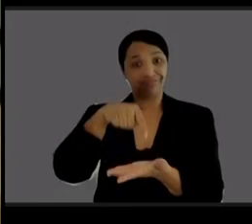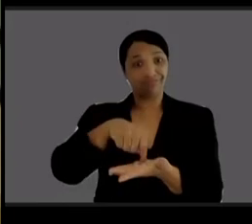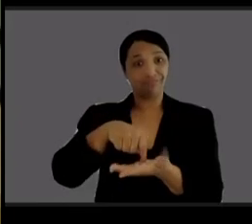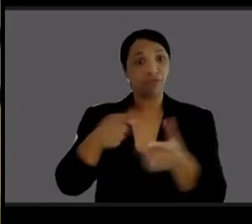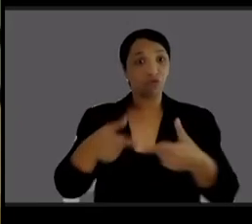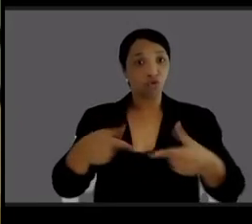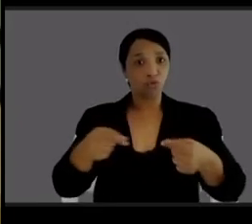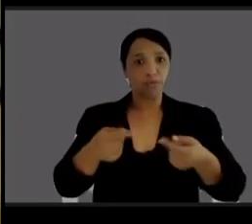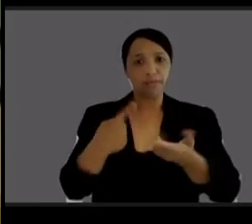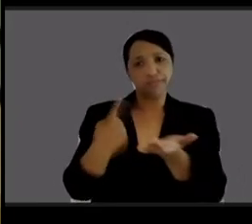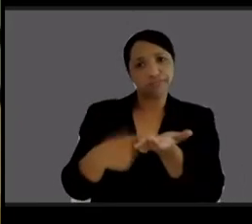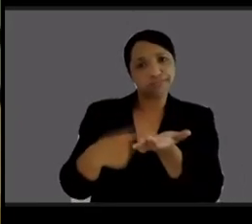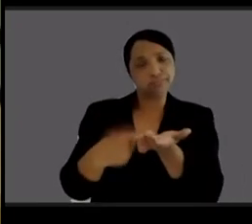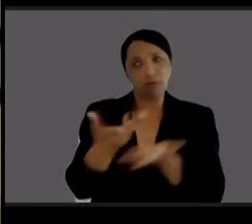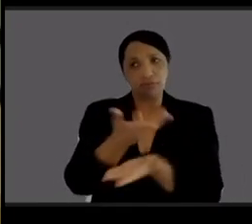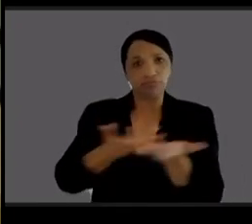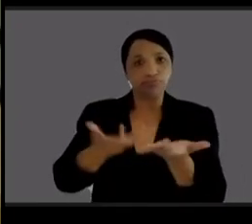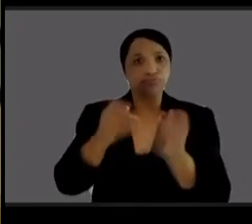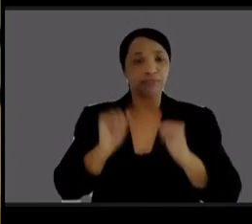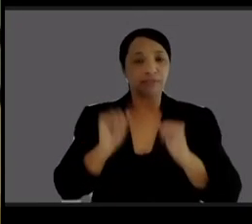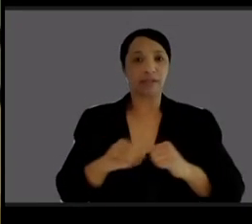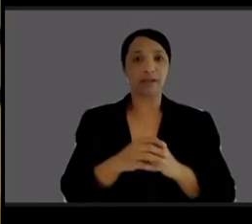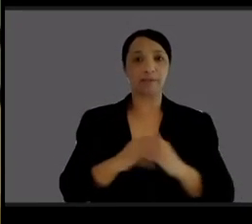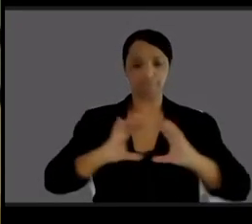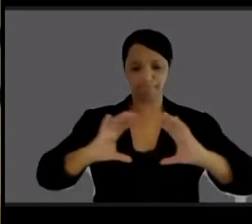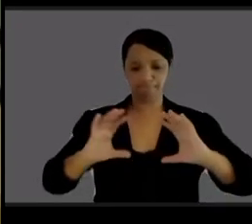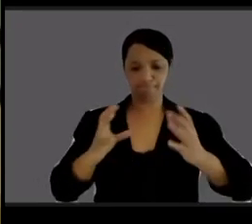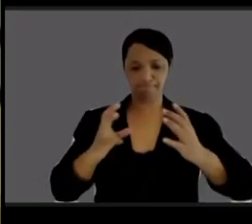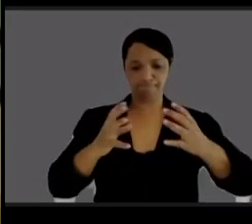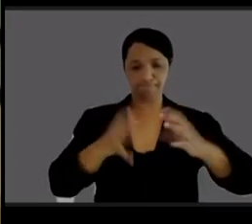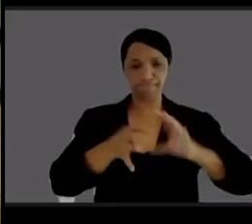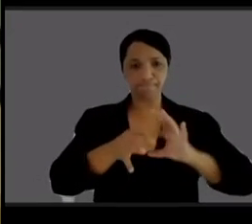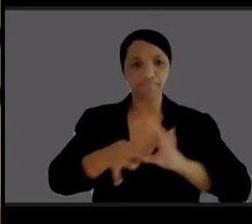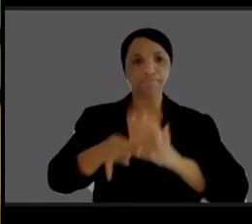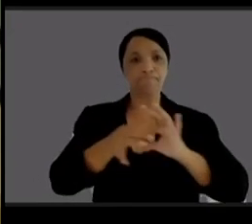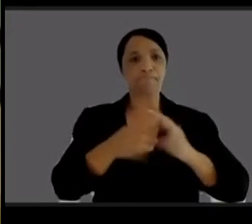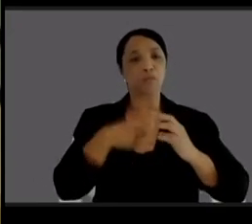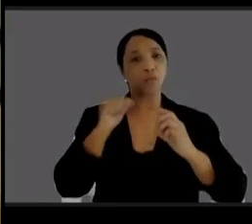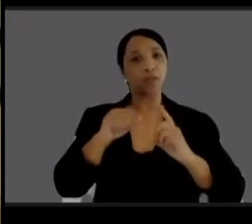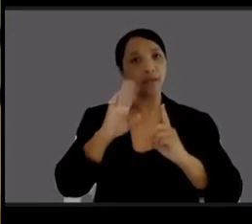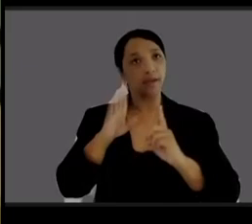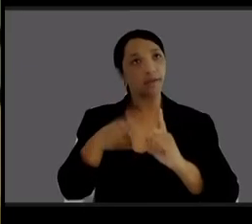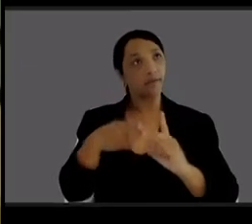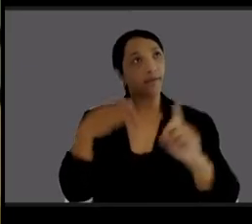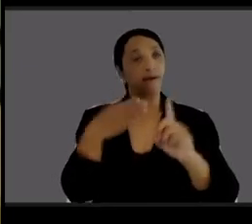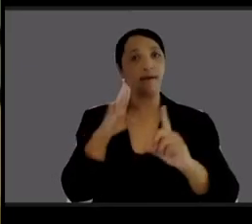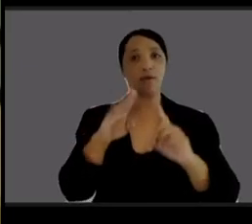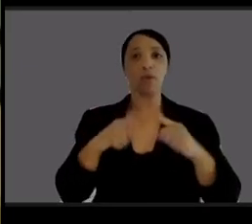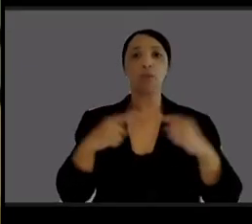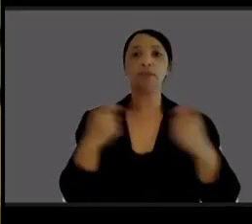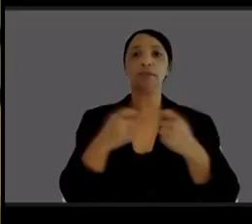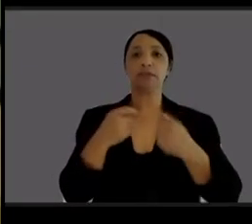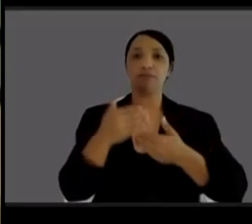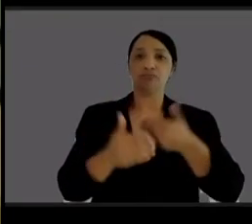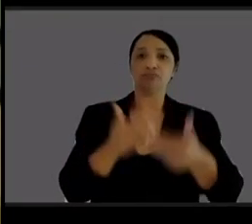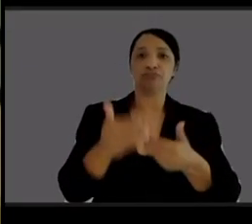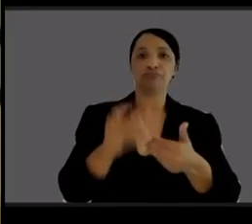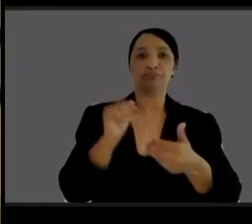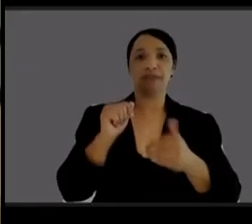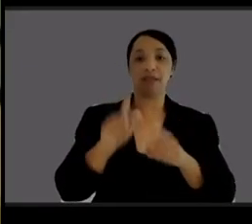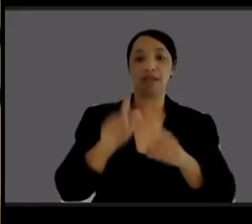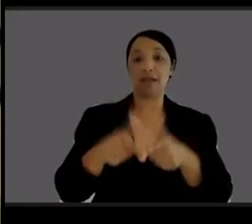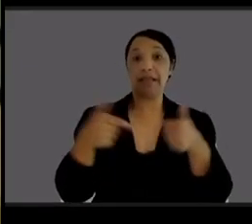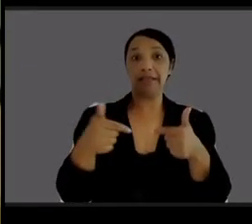pour apporter une contribution essentielle à l'avancement de nos efforts. Ensemble, nous pouvons réaliser l'ambition exprimée par l'équipe de votre forum